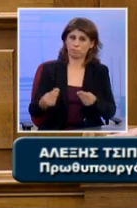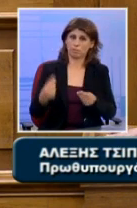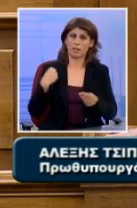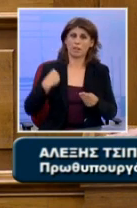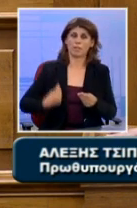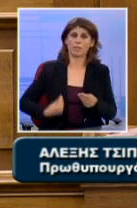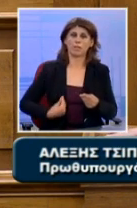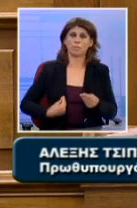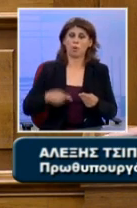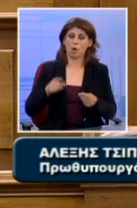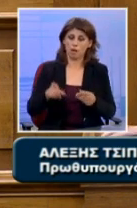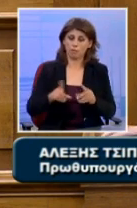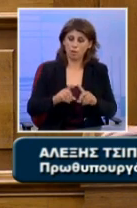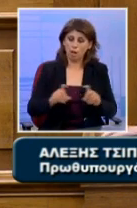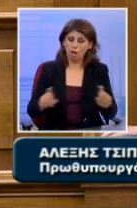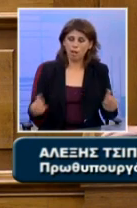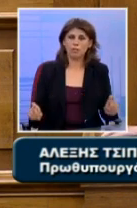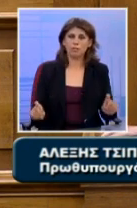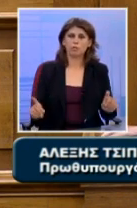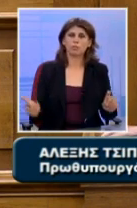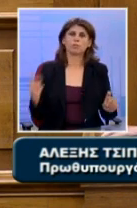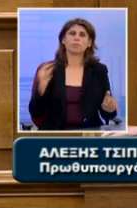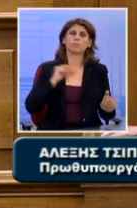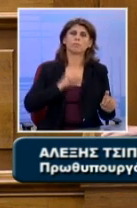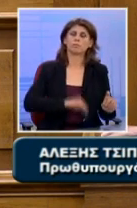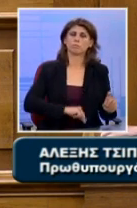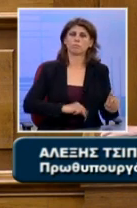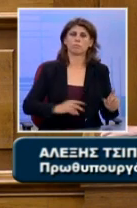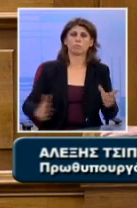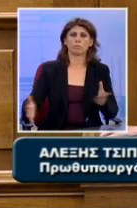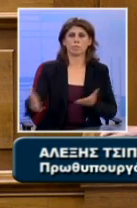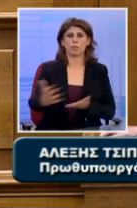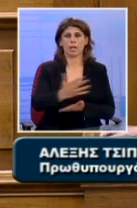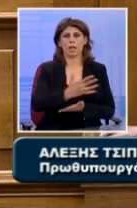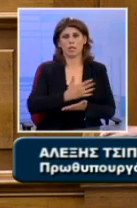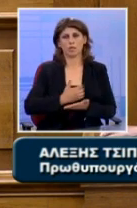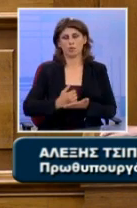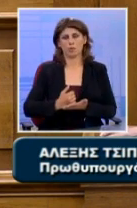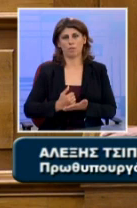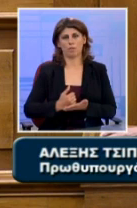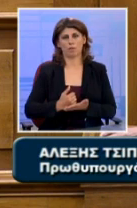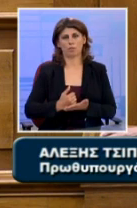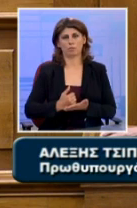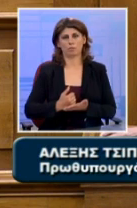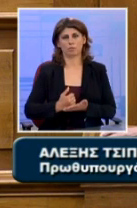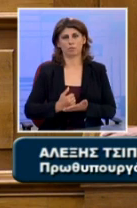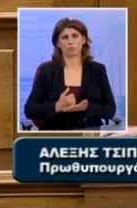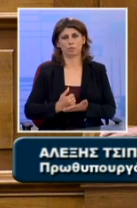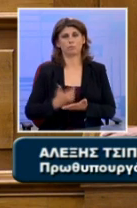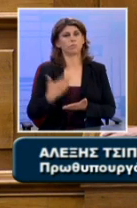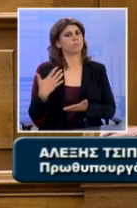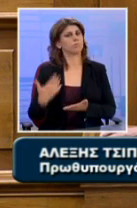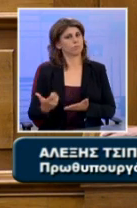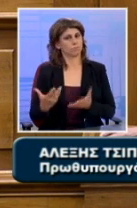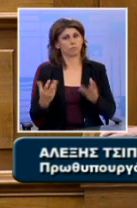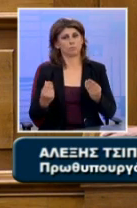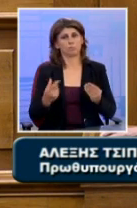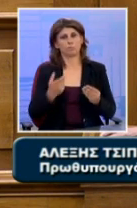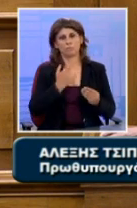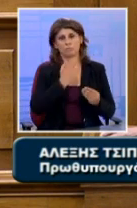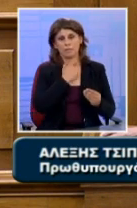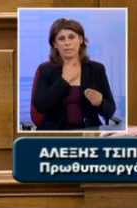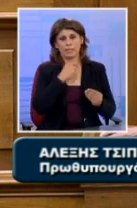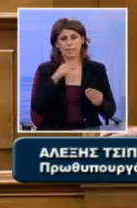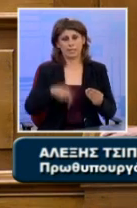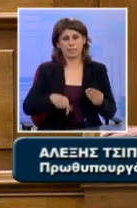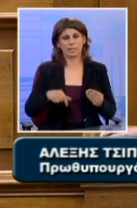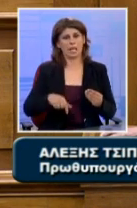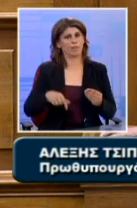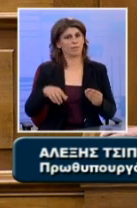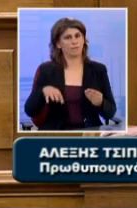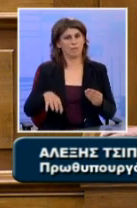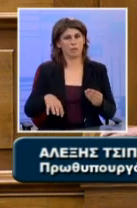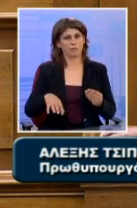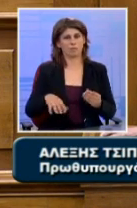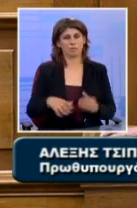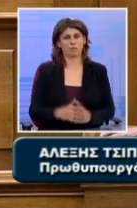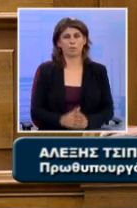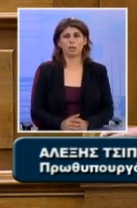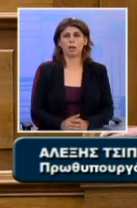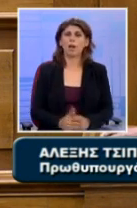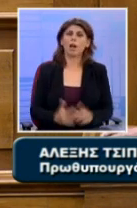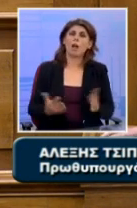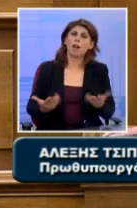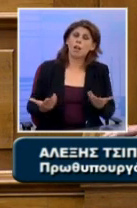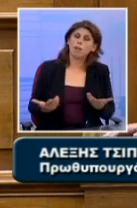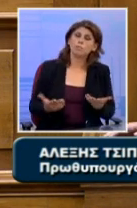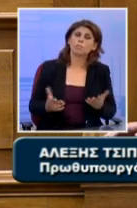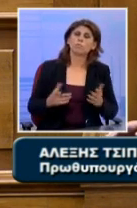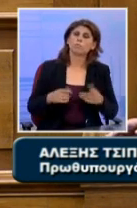ώστε η παραχώρηση ενός δημόσιου αγαθού να αποφέρει τα έσοδα τα οποία είναι εξαιρετικά αναγκαία στην παρούσα φάση, αλλά